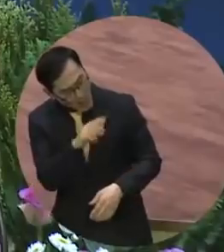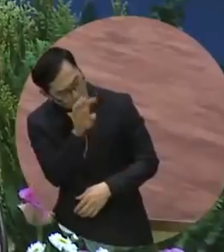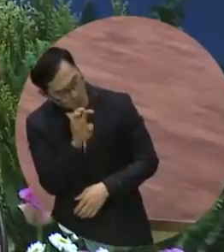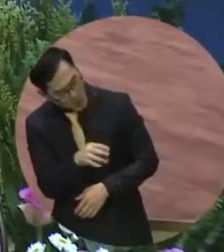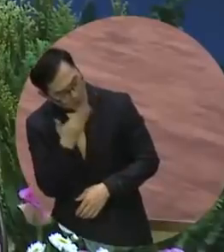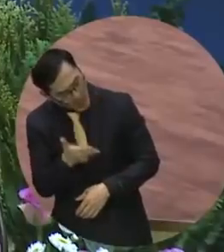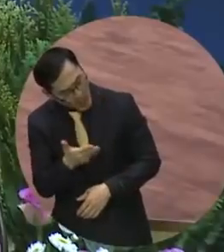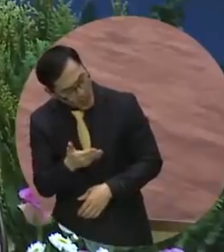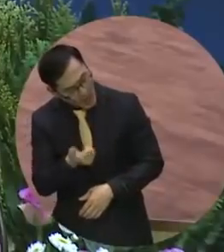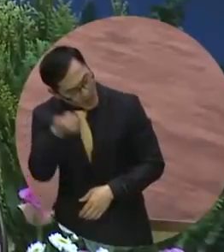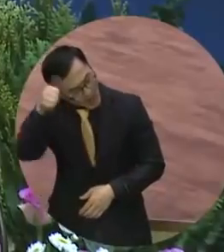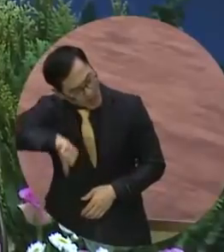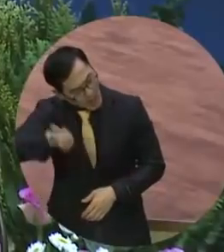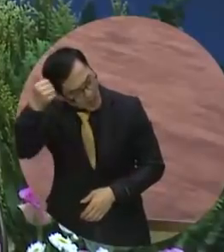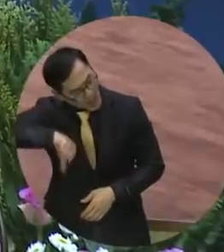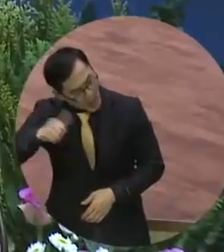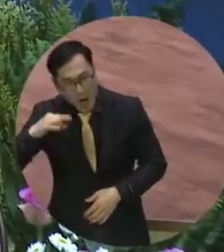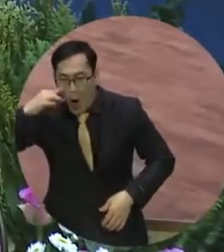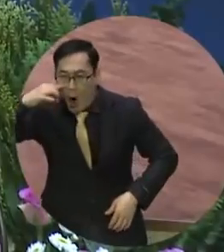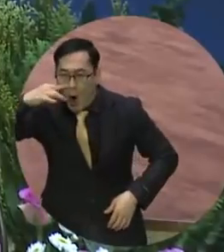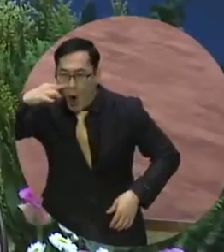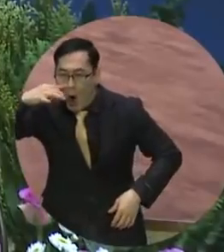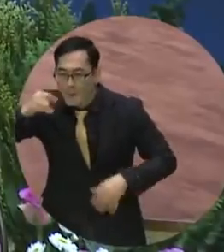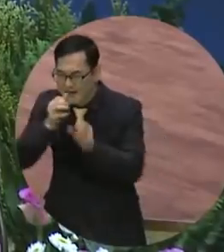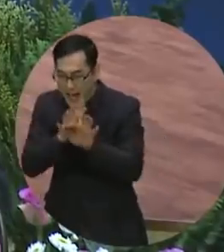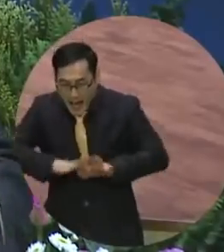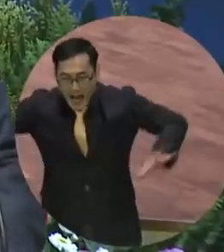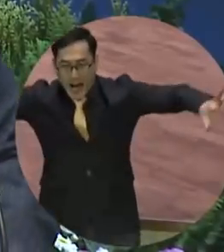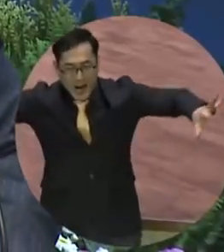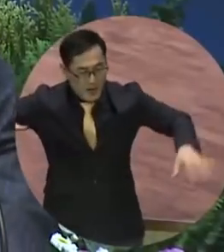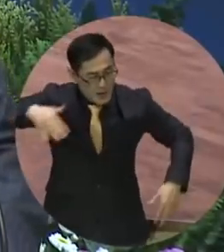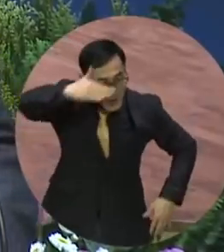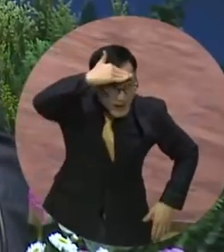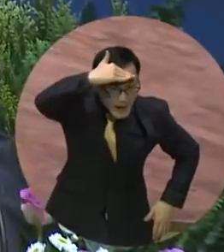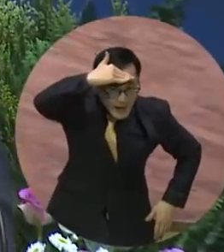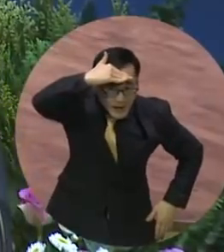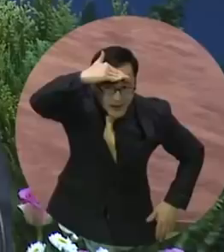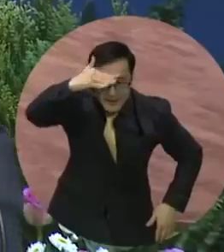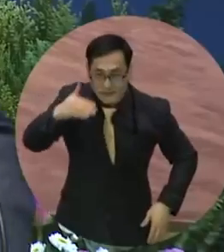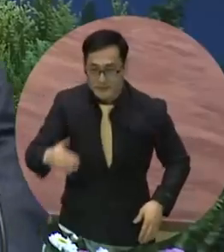풀까? 참 뭐 궁금해가지고 조마조마하게 다 보고 있는데